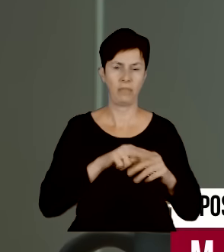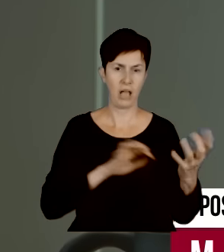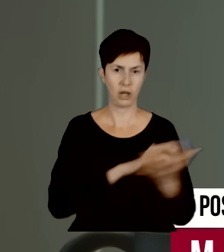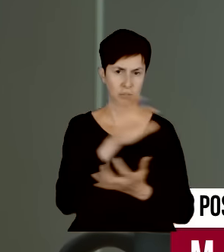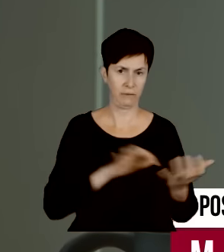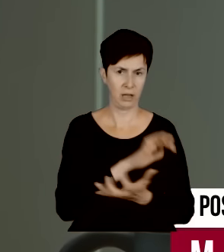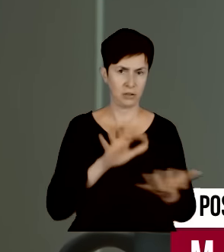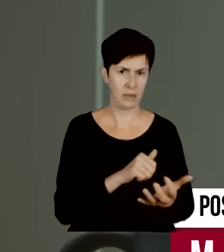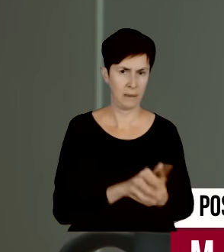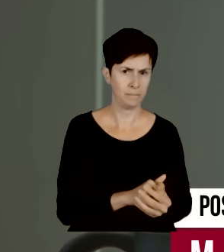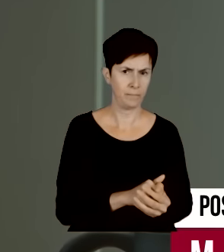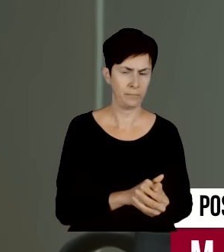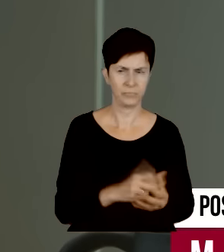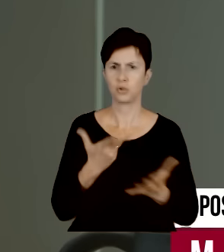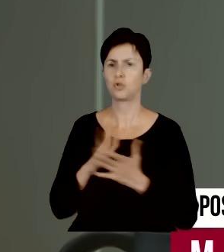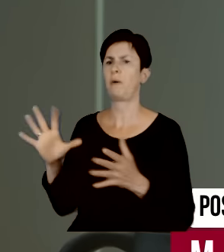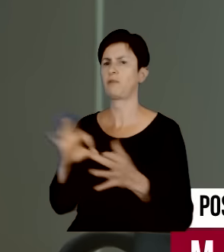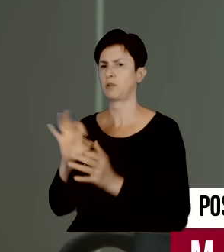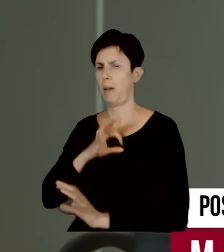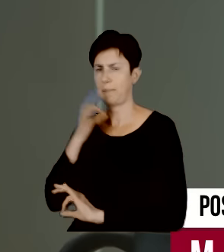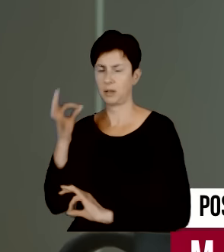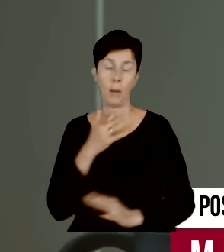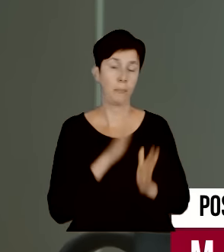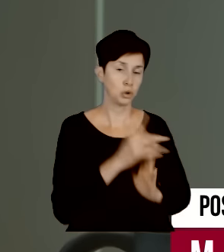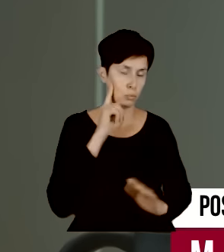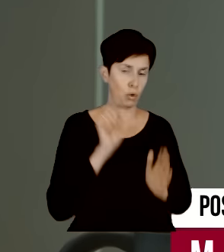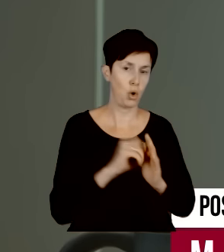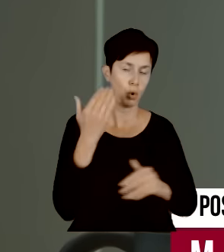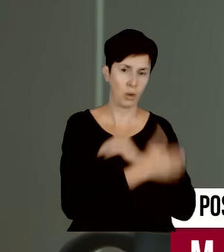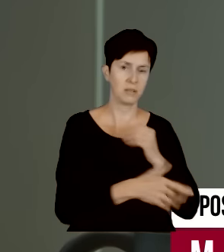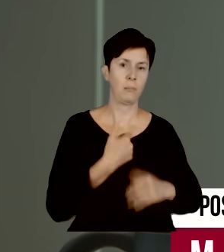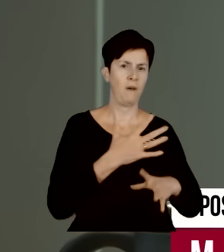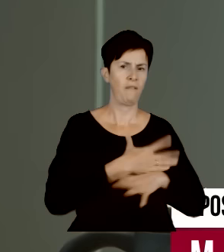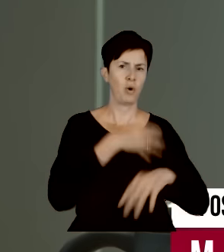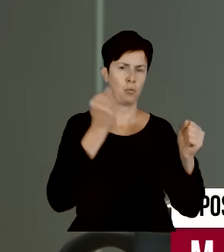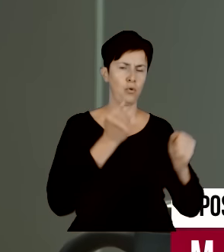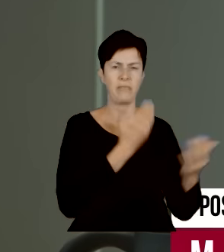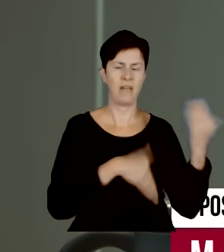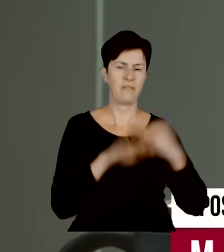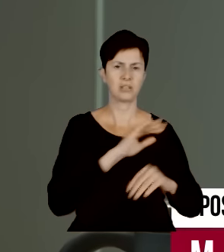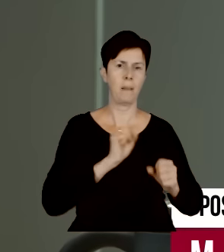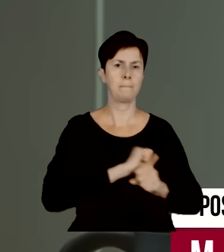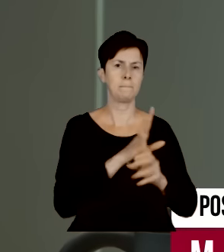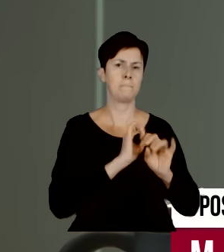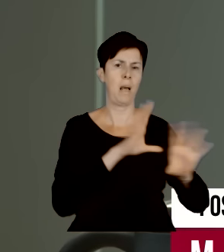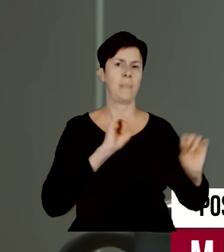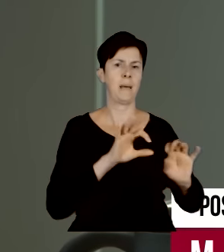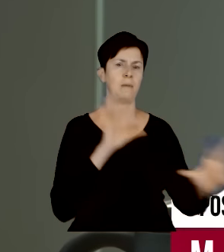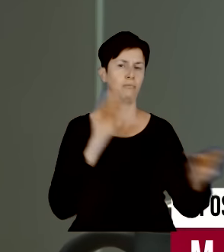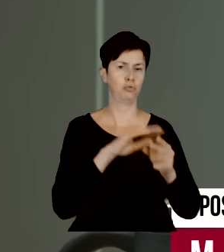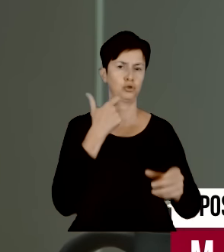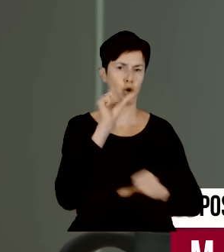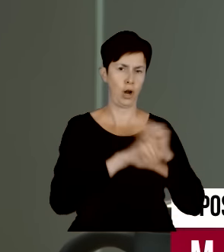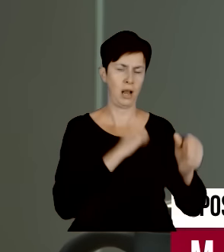świecie No właśnie Proszę mnie wysłuchać do końca wybuch wybuchła największa pandemia od 100 lat w związku z tym w trybie